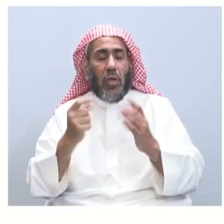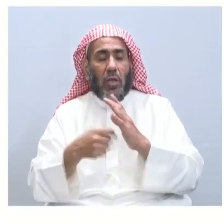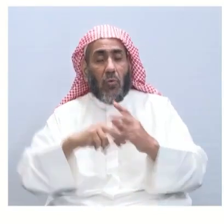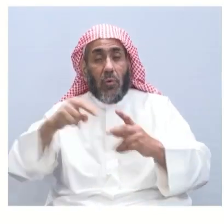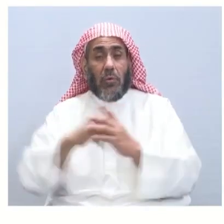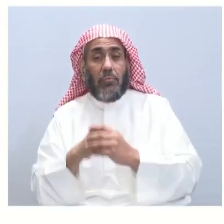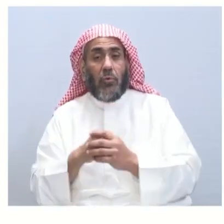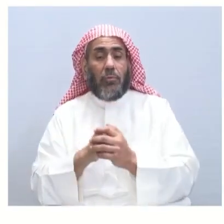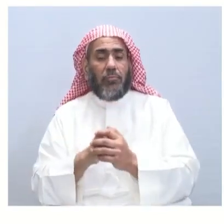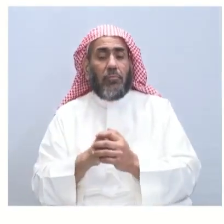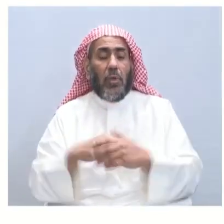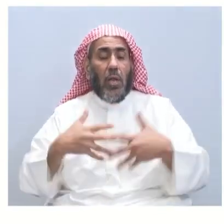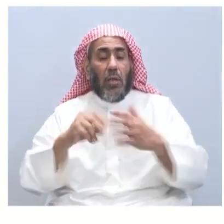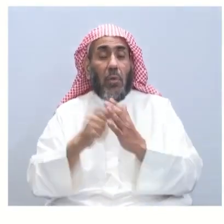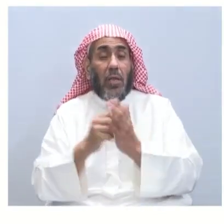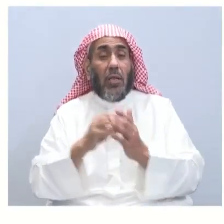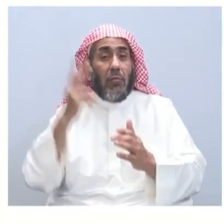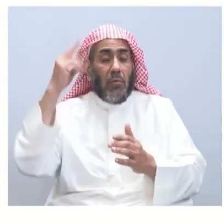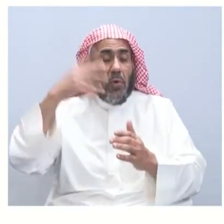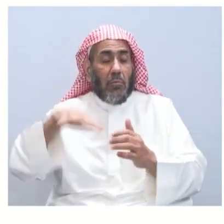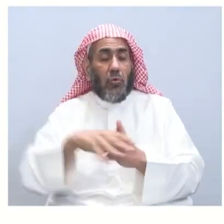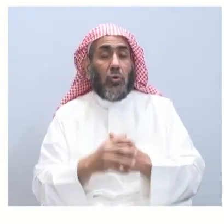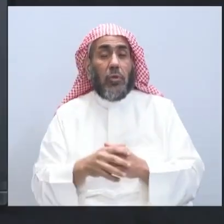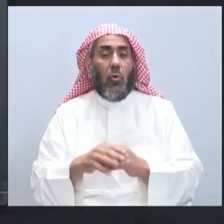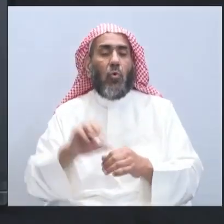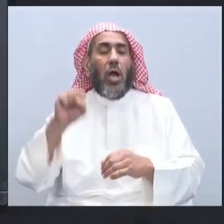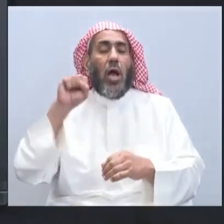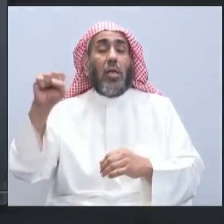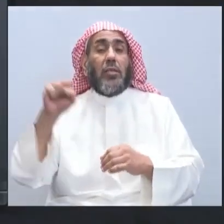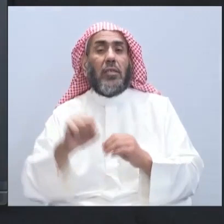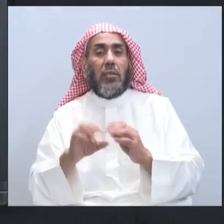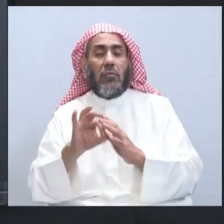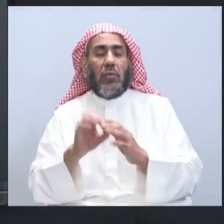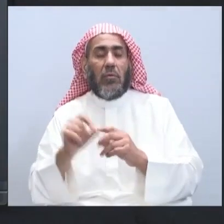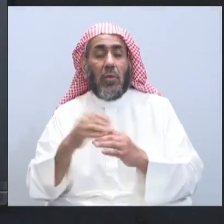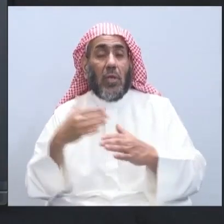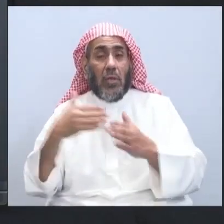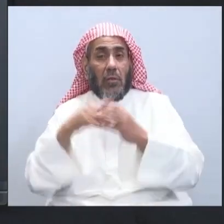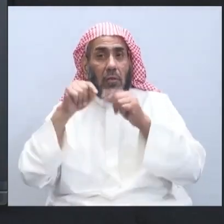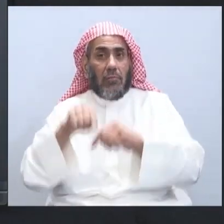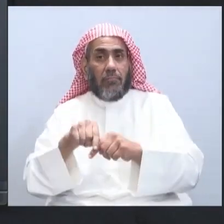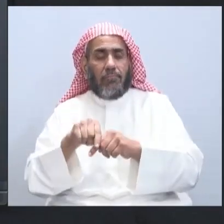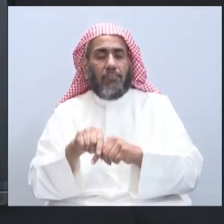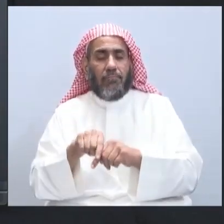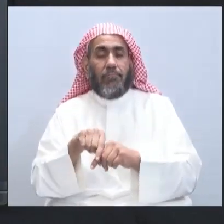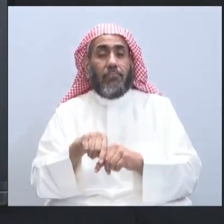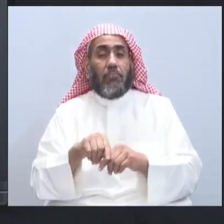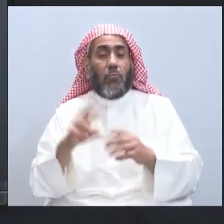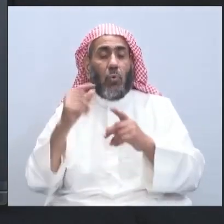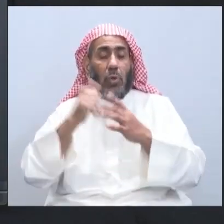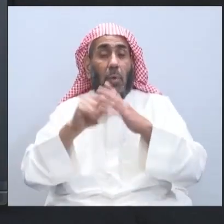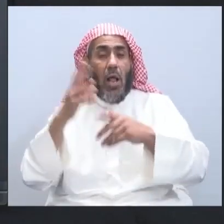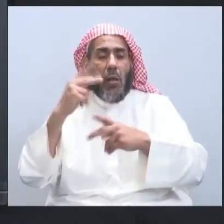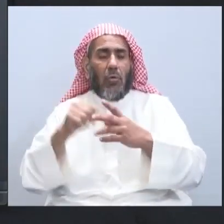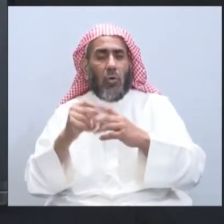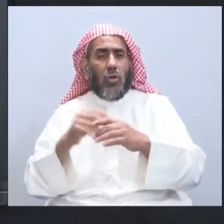وانواعه هنا الادب الحديث في المملكه العربيه السعوديه هنا خاص سنفرد الاد الحديث حدث فيه عن عن ادباء المملكه